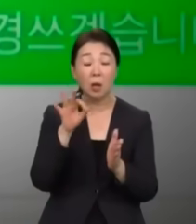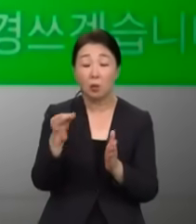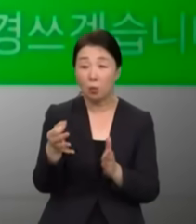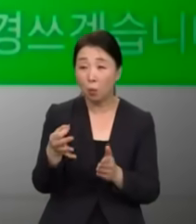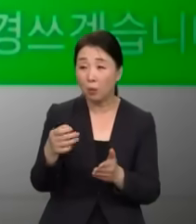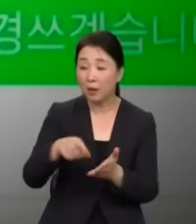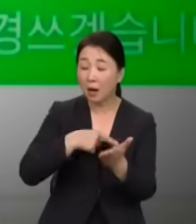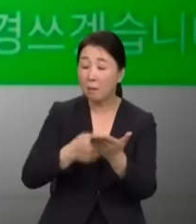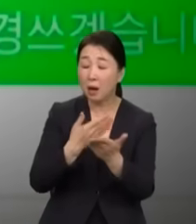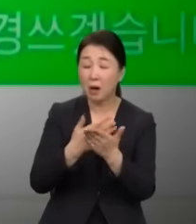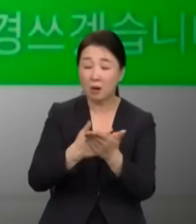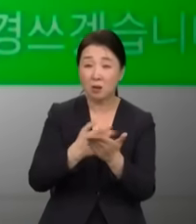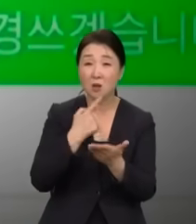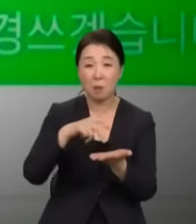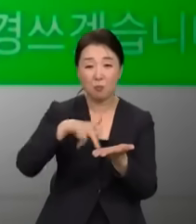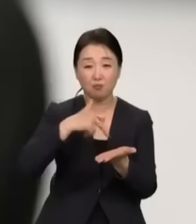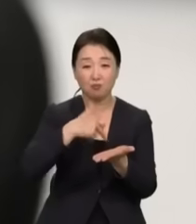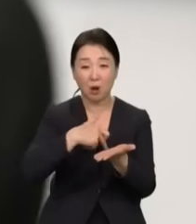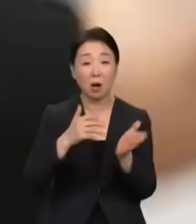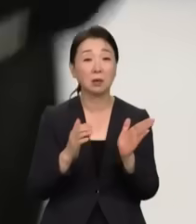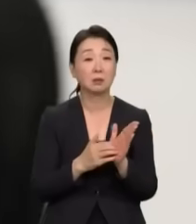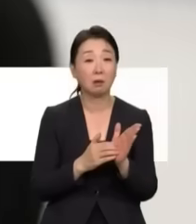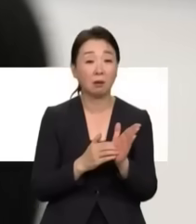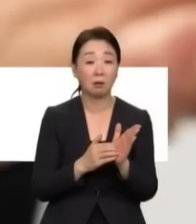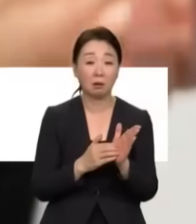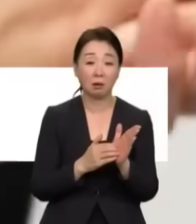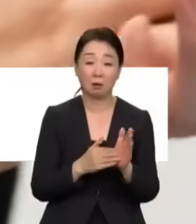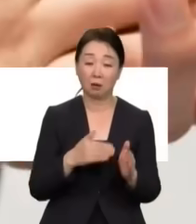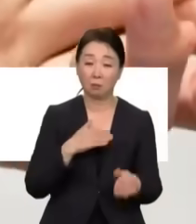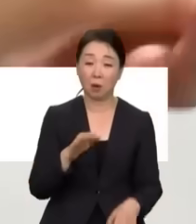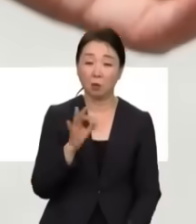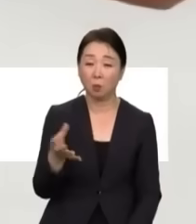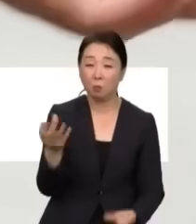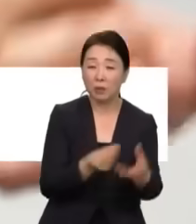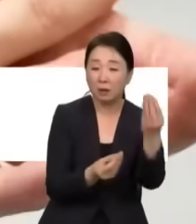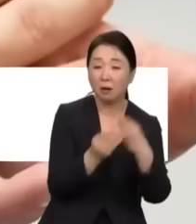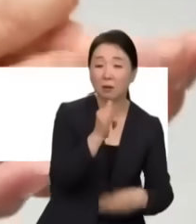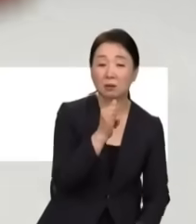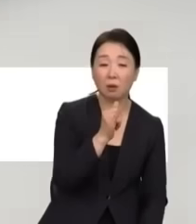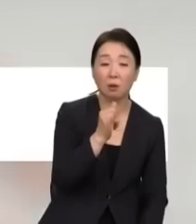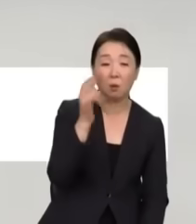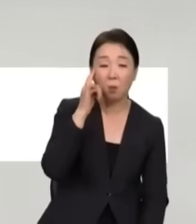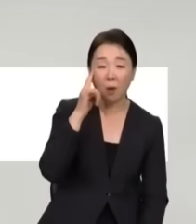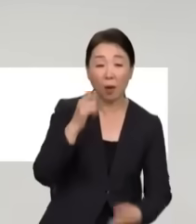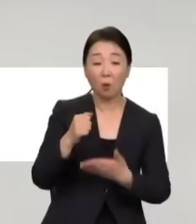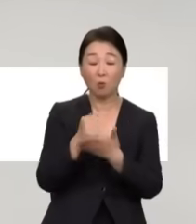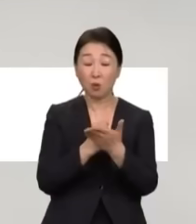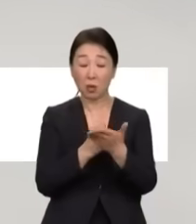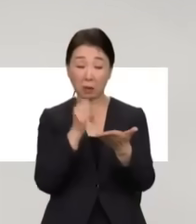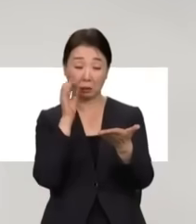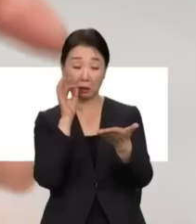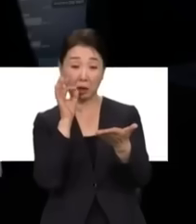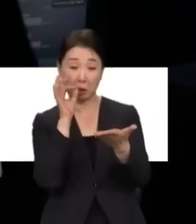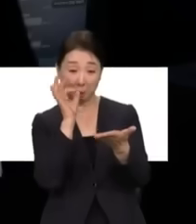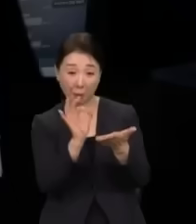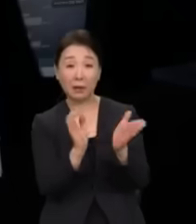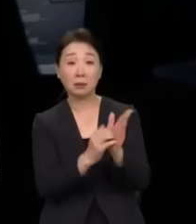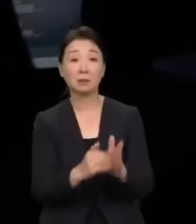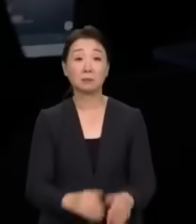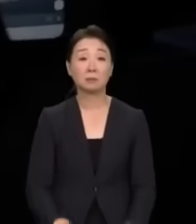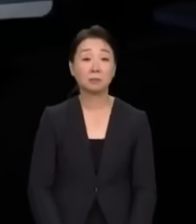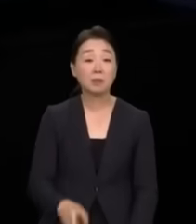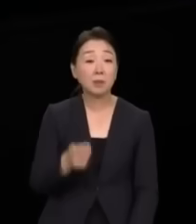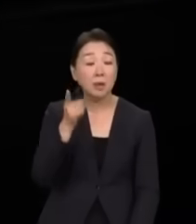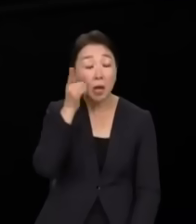협박문자가 계속 날라오기 시작했습니다. 자기가 또 돈이 빌는 데가 여러 군데 있더라고요. 우연창게 이제 제가 오픈하게 된 거죠.